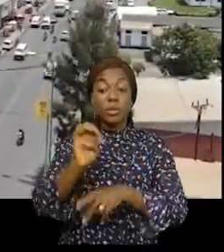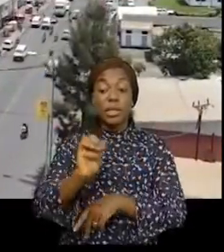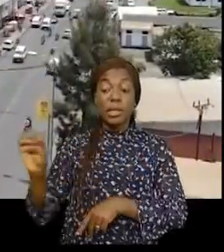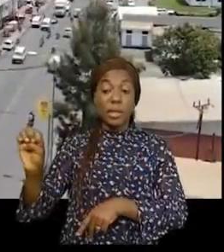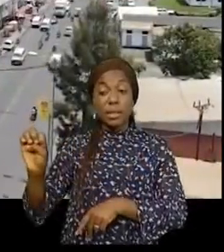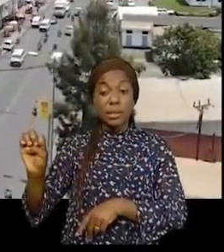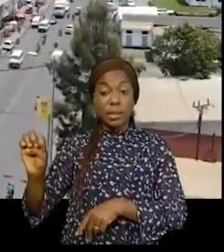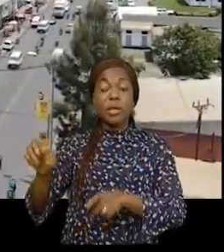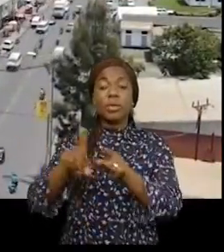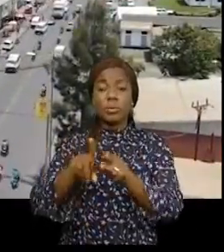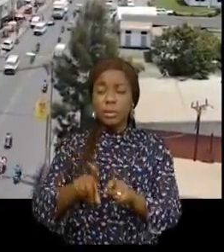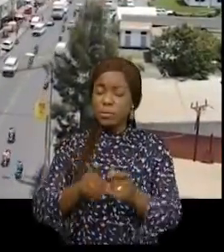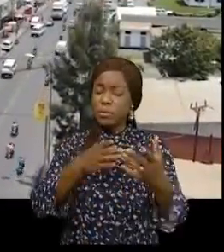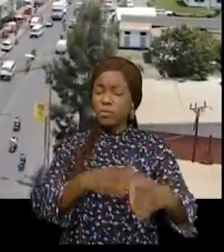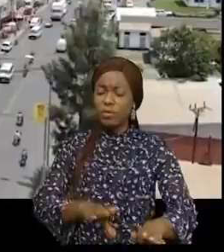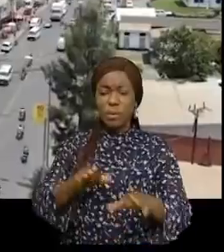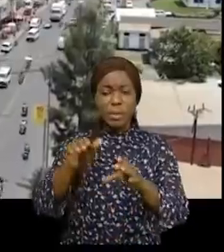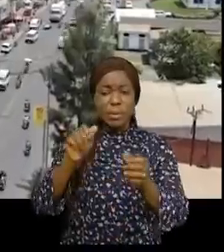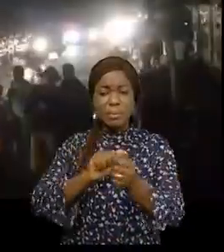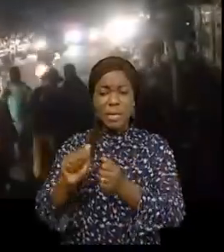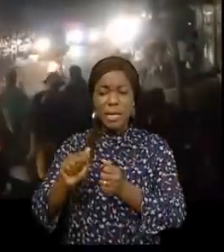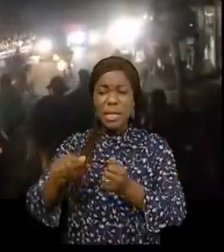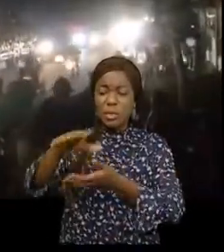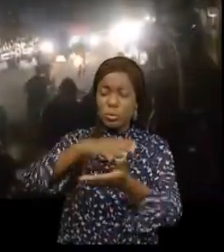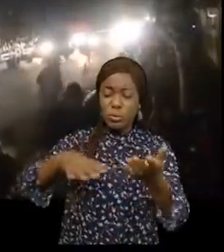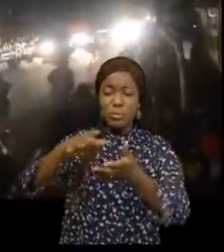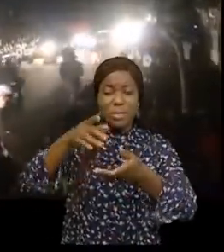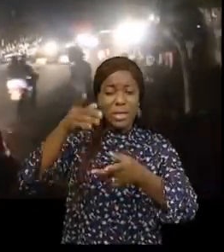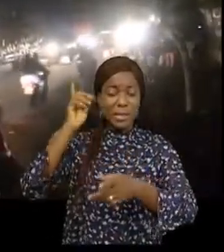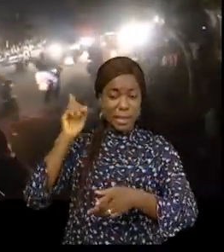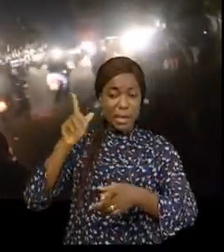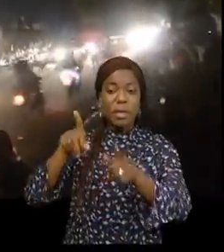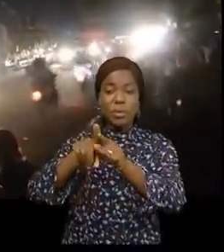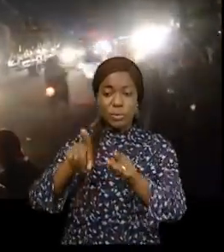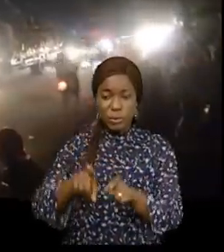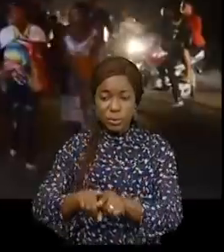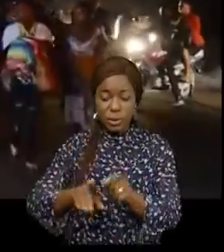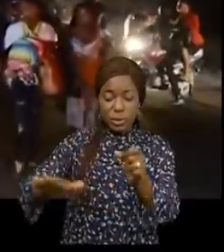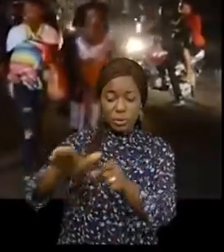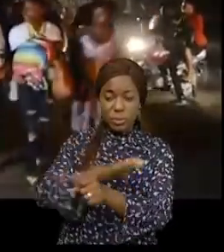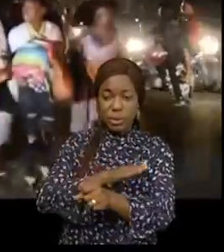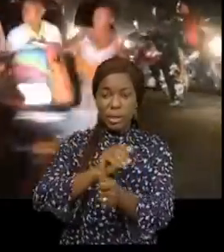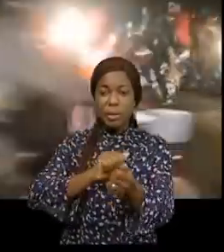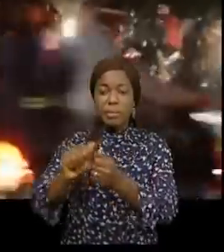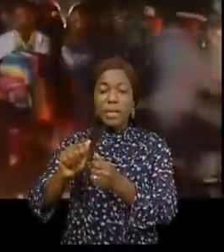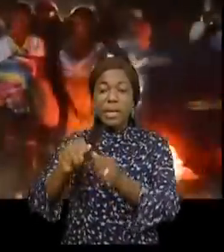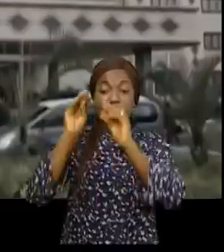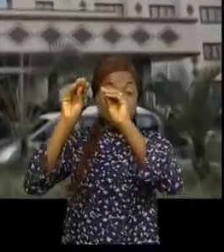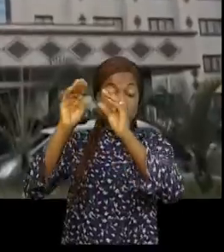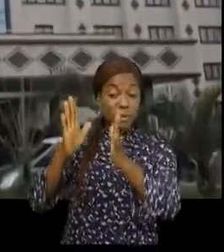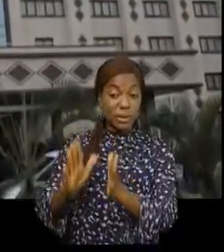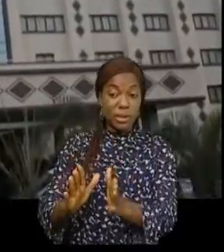République déjà meurtrie par des situations d'insécurité récurrentes. Il est complété ici par le professeur Momad